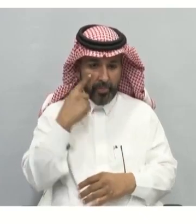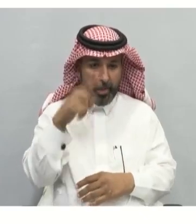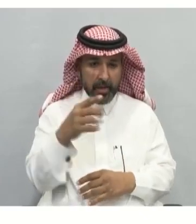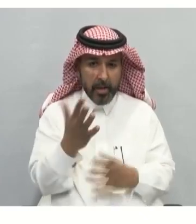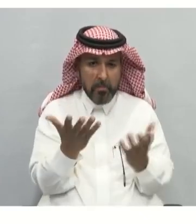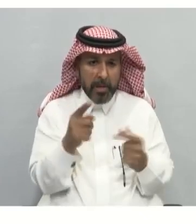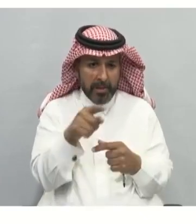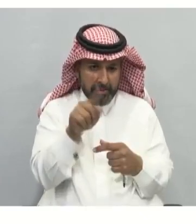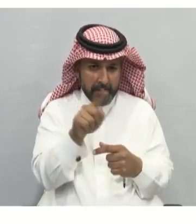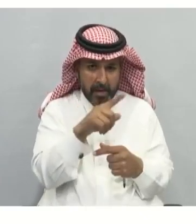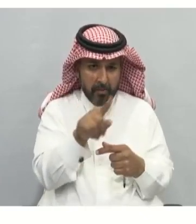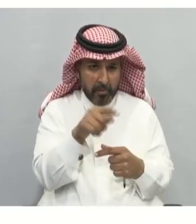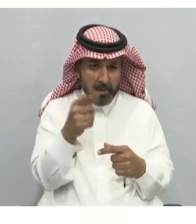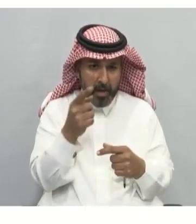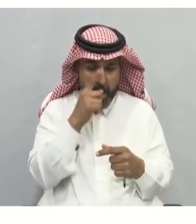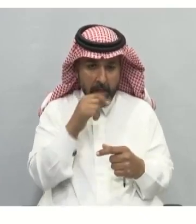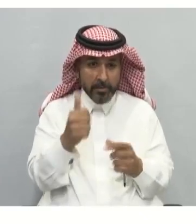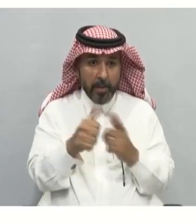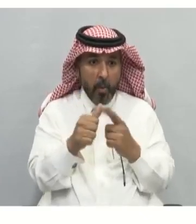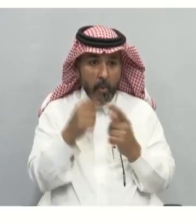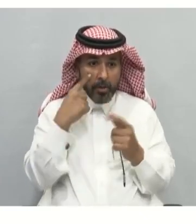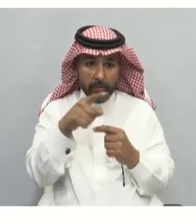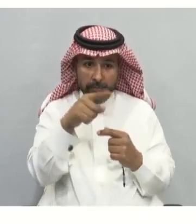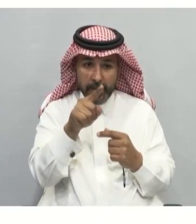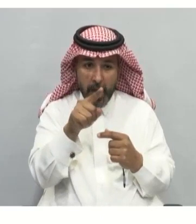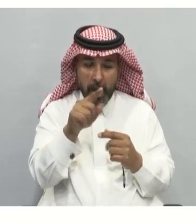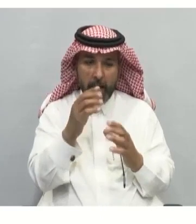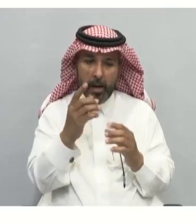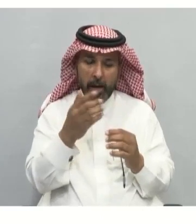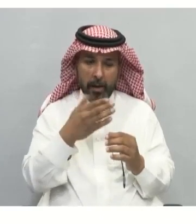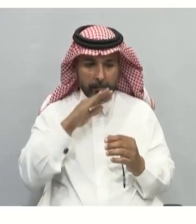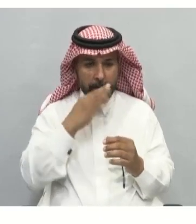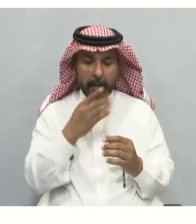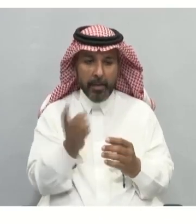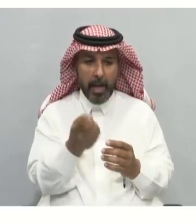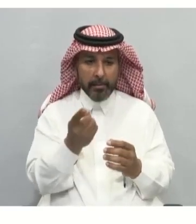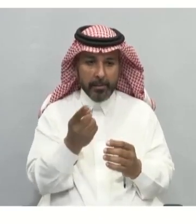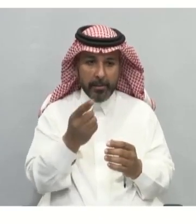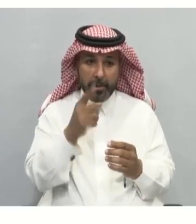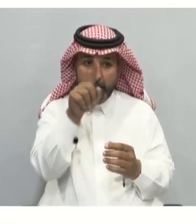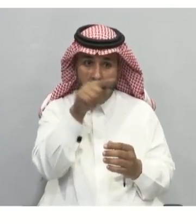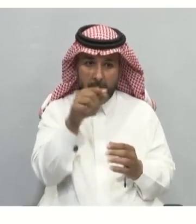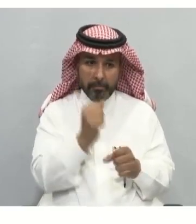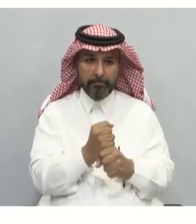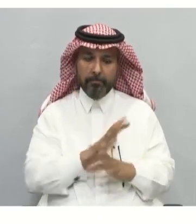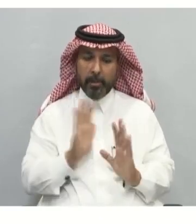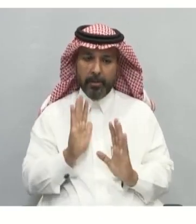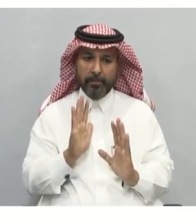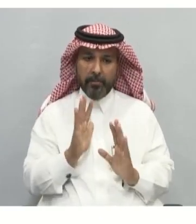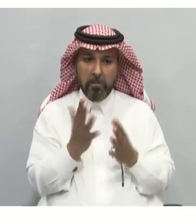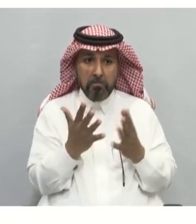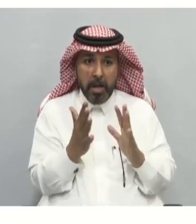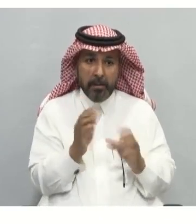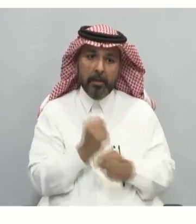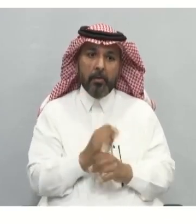الحرام وهو لا يعلم لذلك نهى النبي عليه الصلاه والسلام عن تلكم المشتبهات حتى يتاكد منها